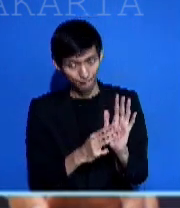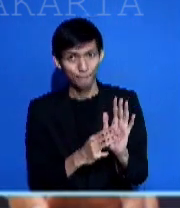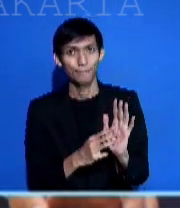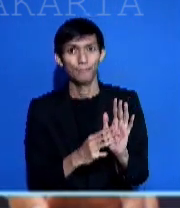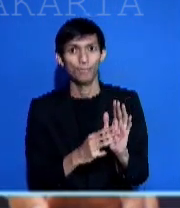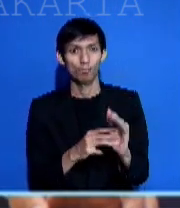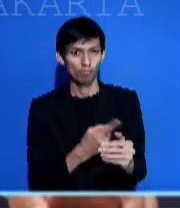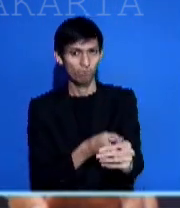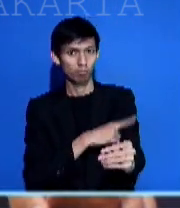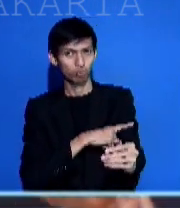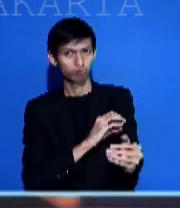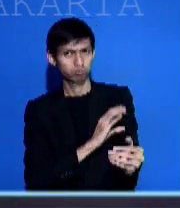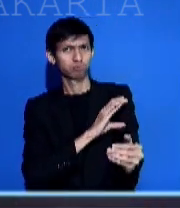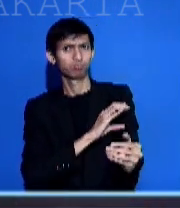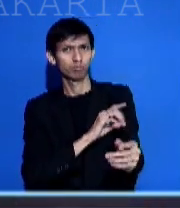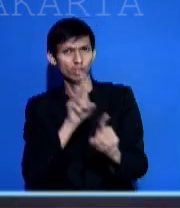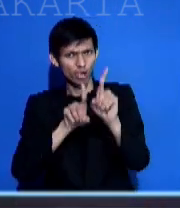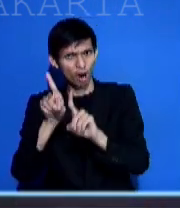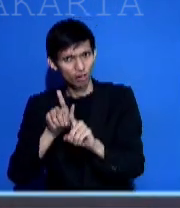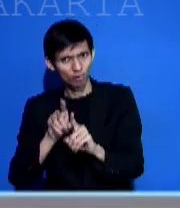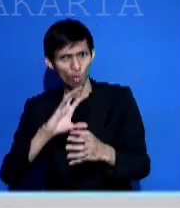daya saing dengan produk dari luar negeri.